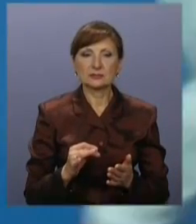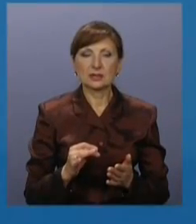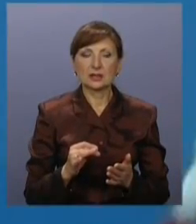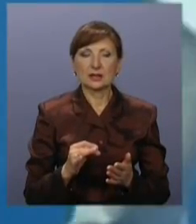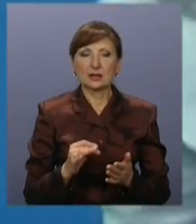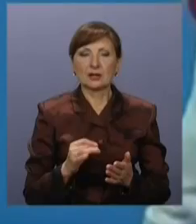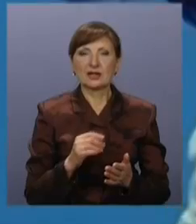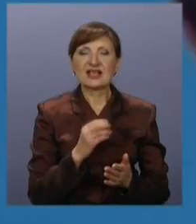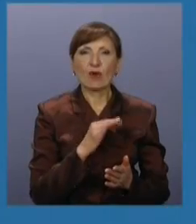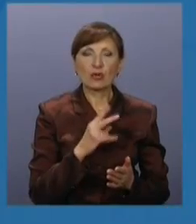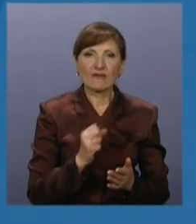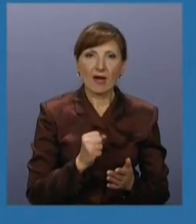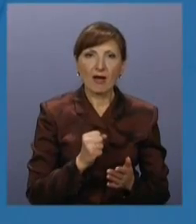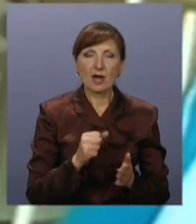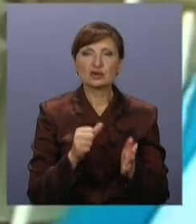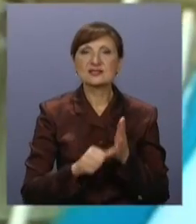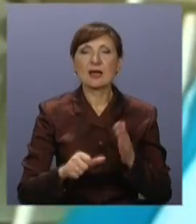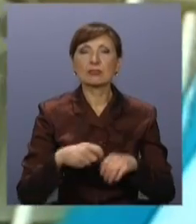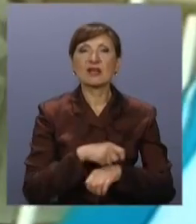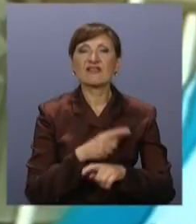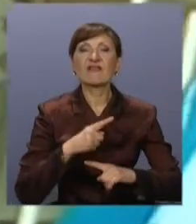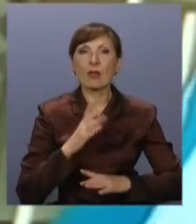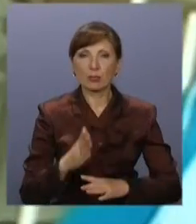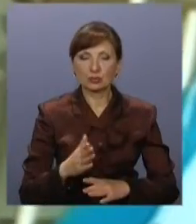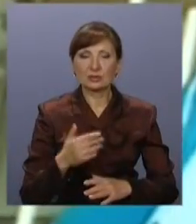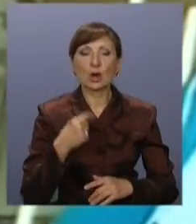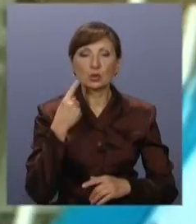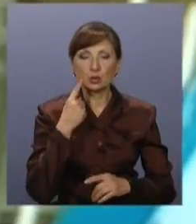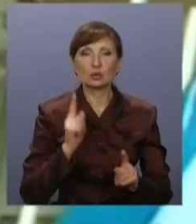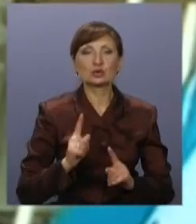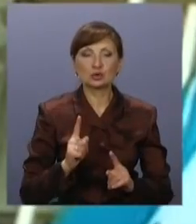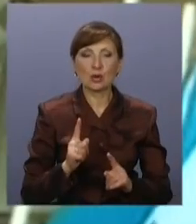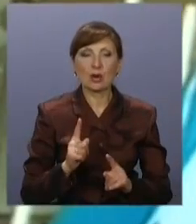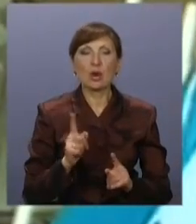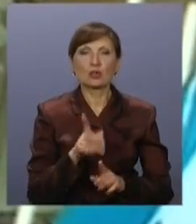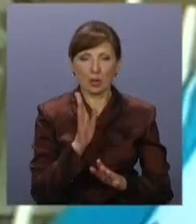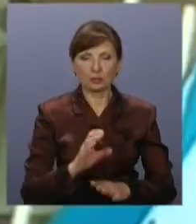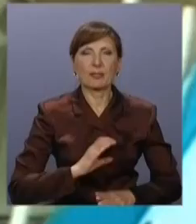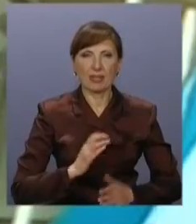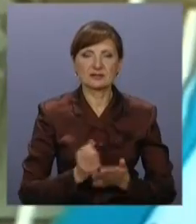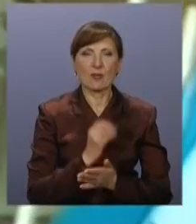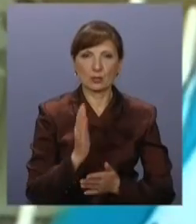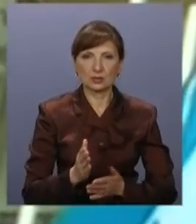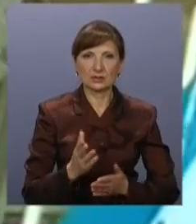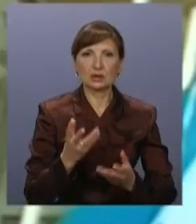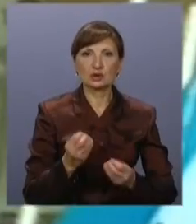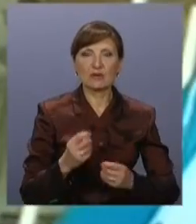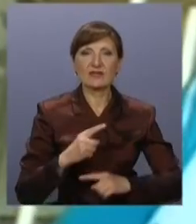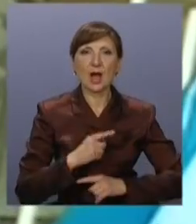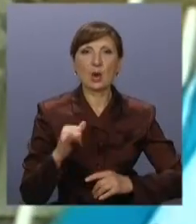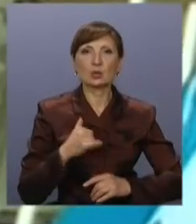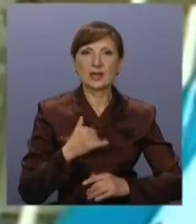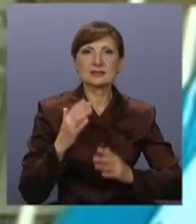Зябкина, Сафронова 60 метров в финале. Я думаю, здесь тоже будут медали. Кроме этого, в финале у